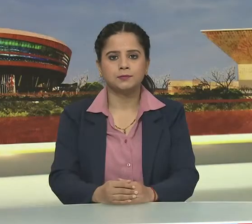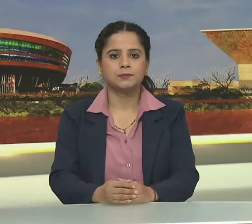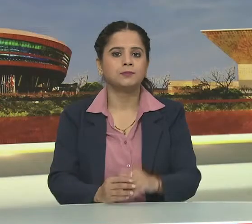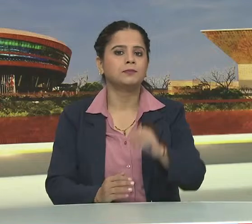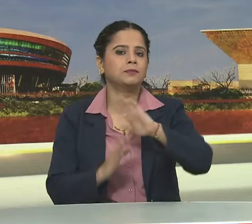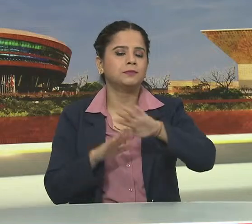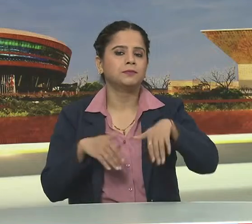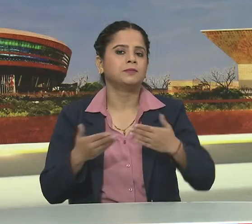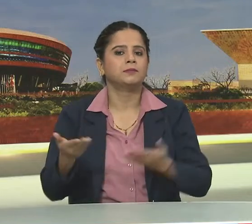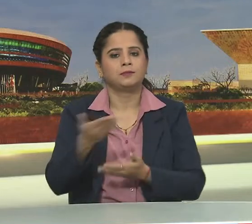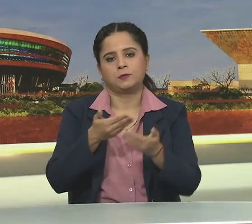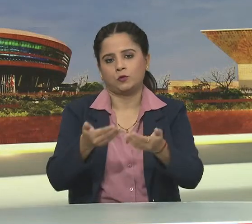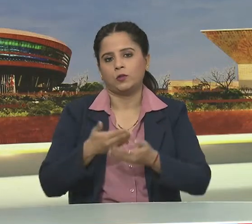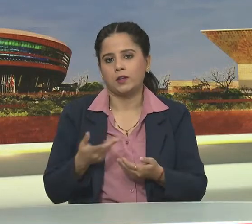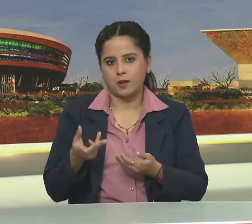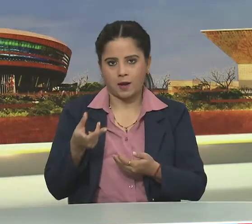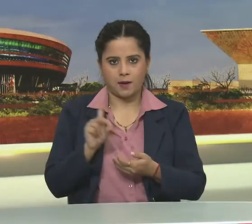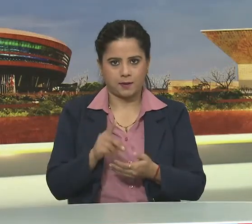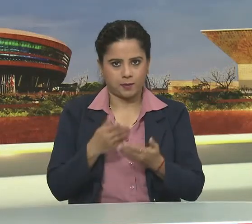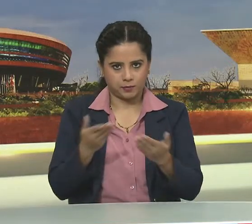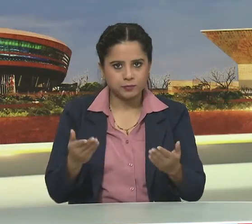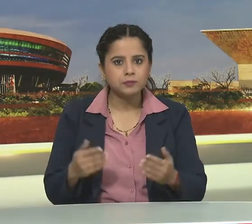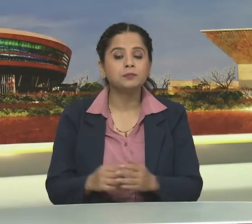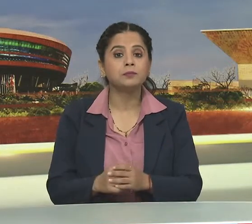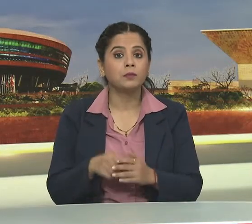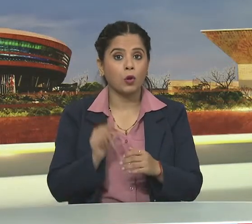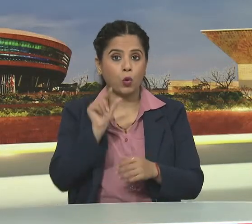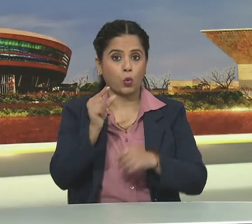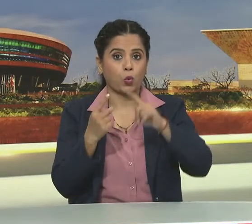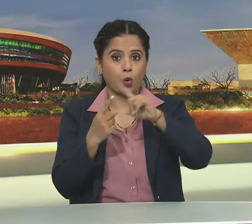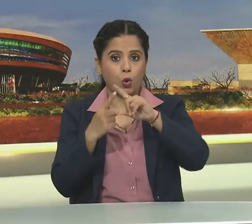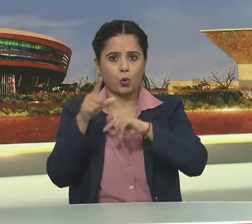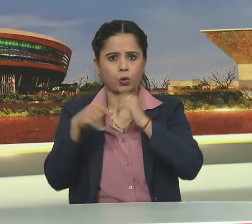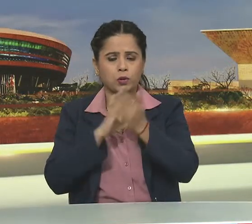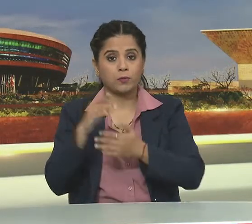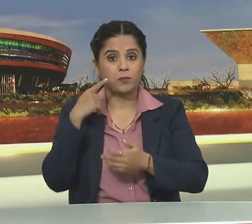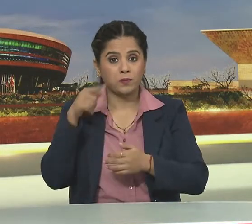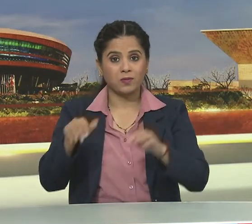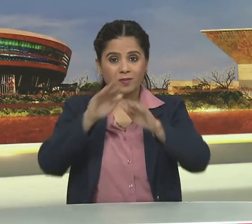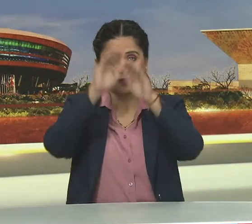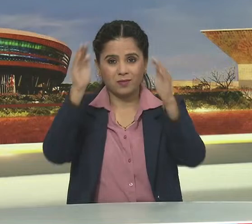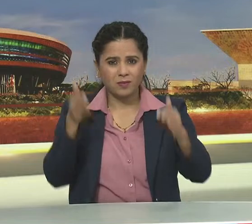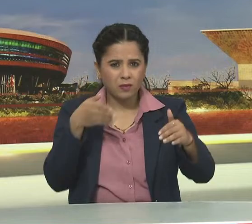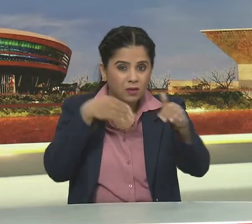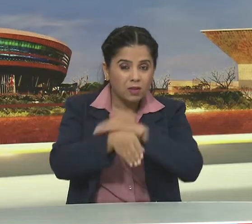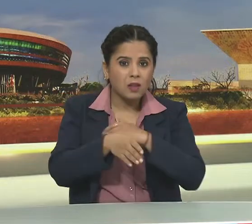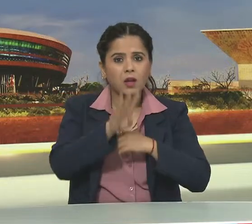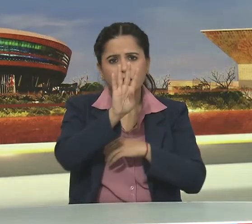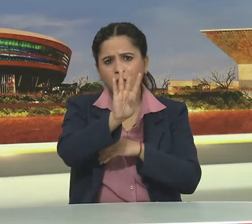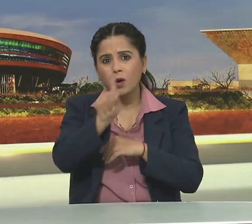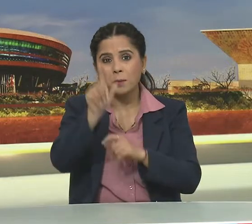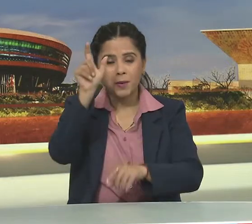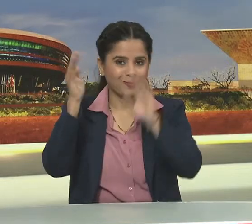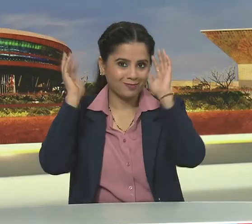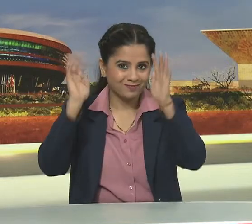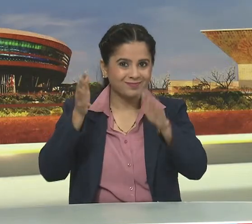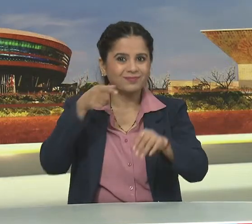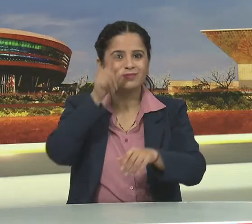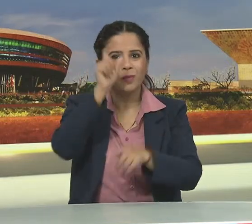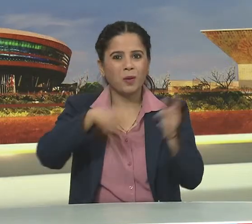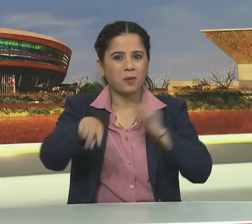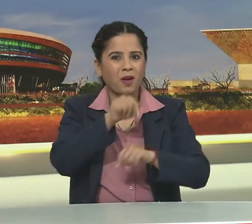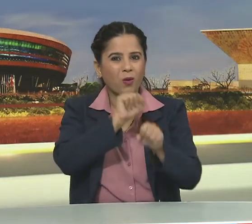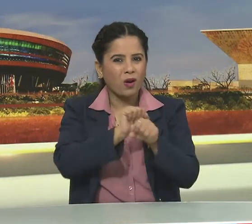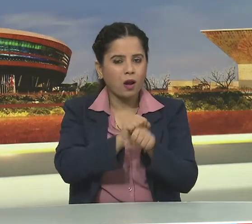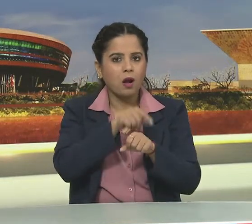और ब्रेक के बाद एक बार फिर से स्वागत आप सभी का। उत्तरकाशी की सिलक्यारा सुरंग में फंसे 41 श्रम वीरों को बचाने के लिए